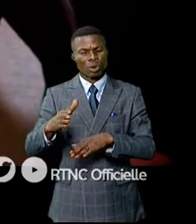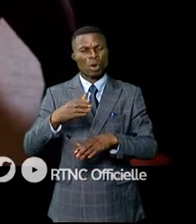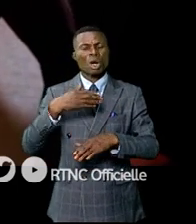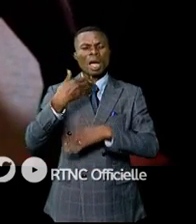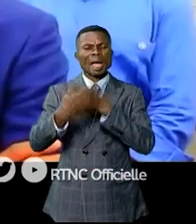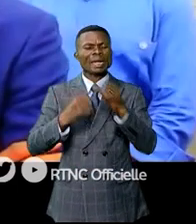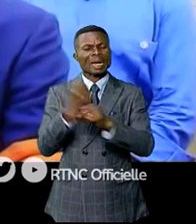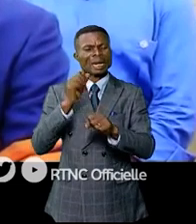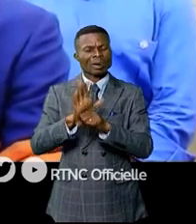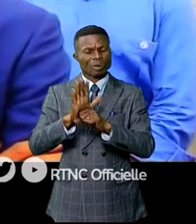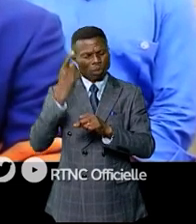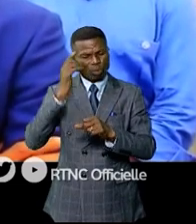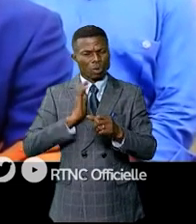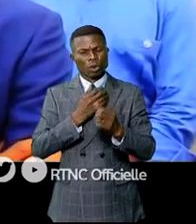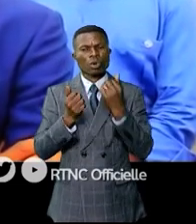notre pays.